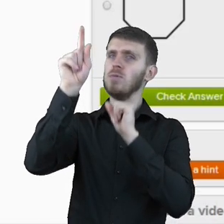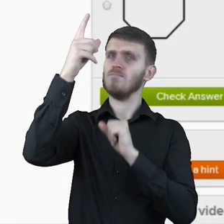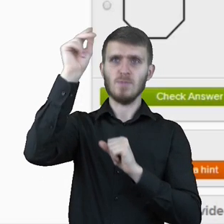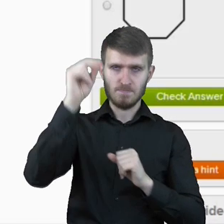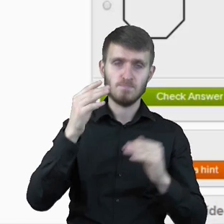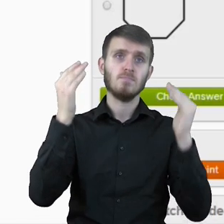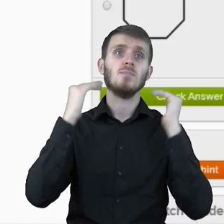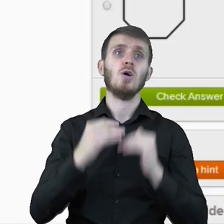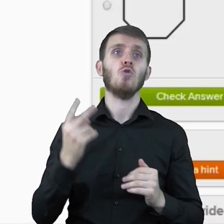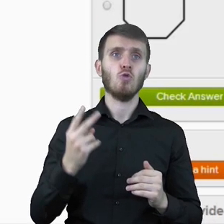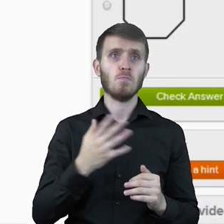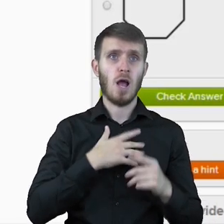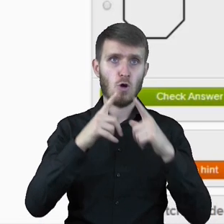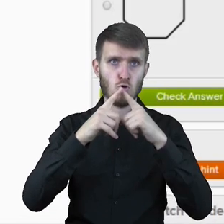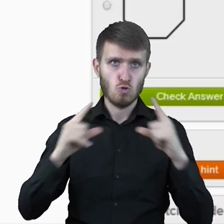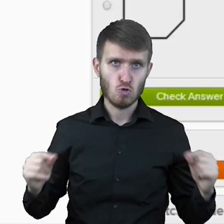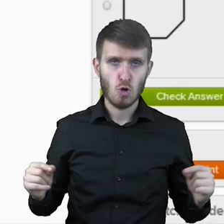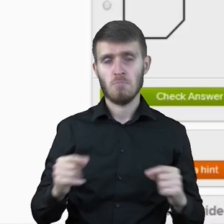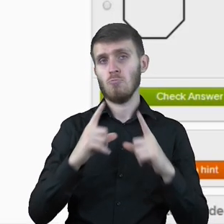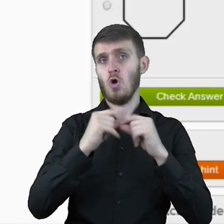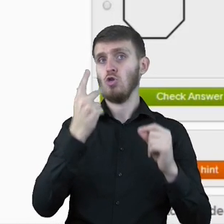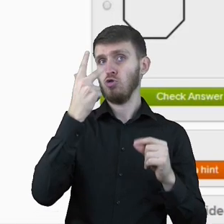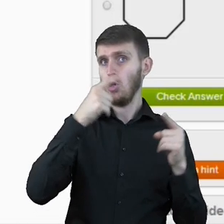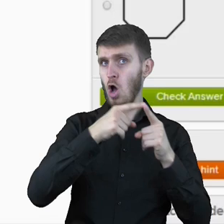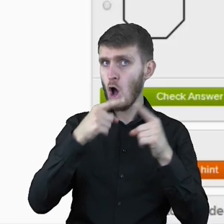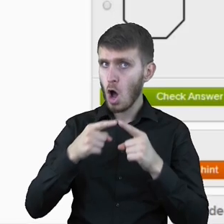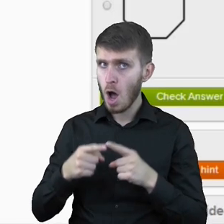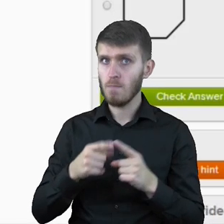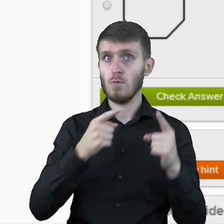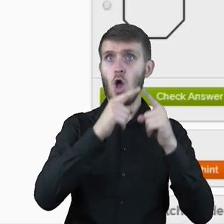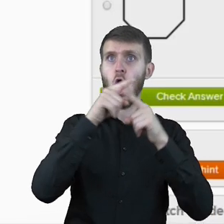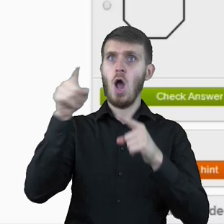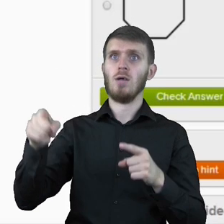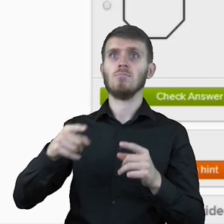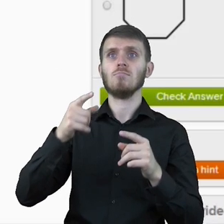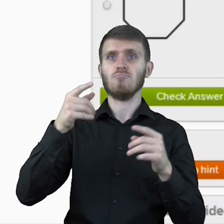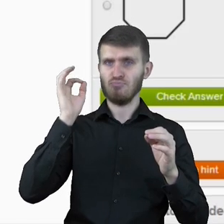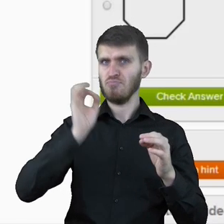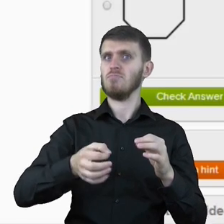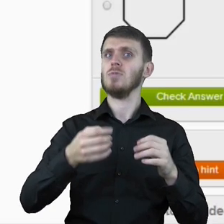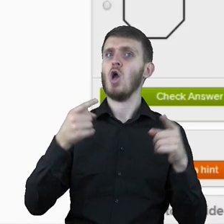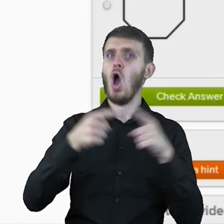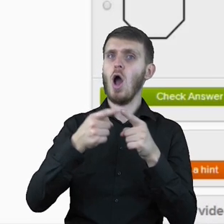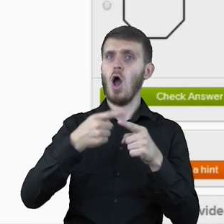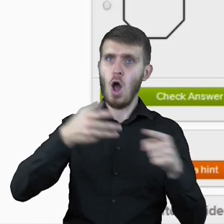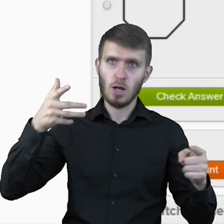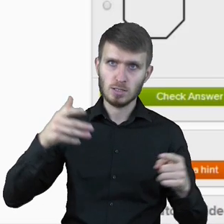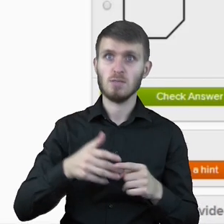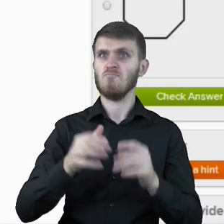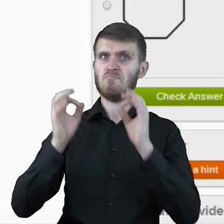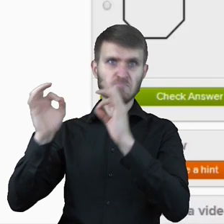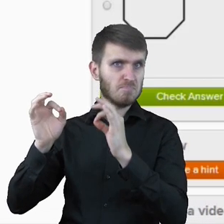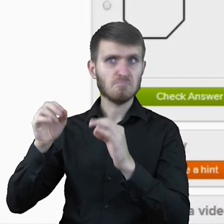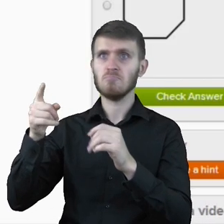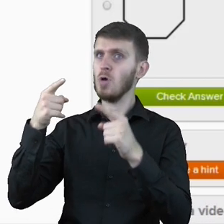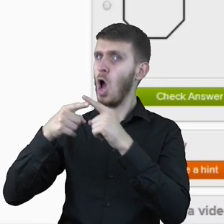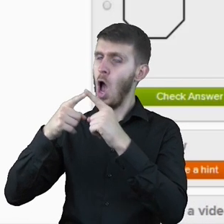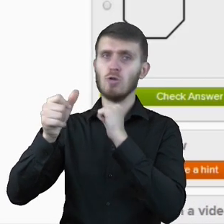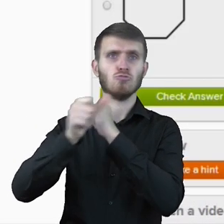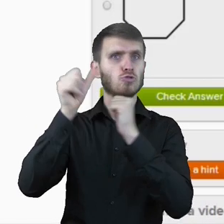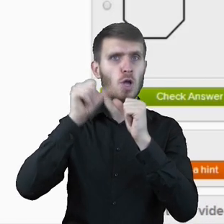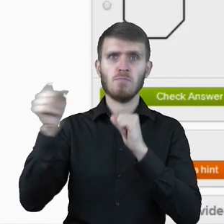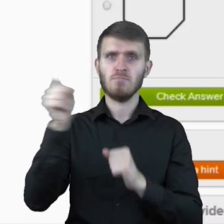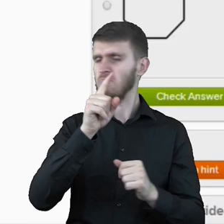stopni. Sprawdźmy tutaj. Tu mamy trójkąt. Trójkąt ma trzy kąty. I te kąty są